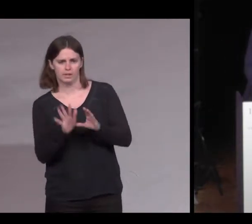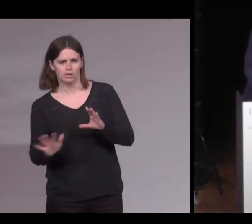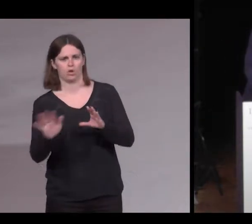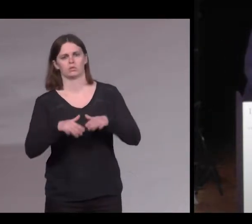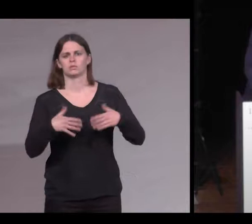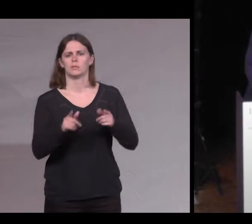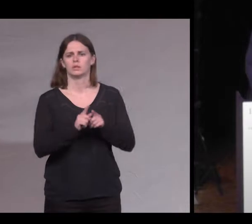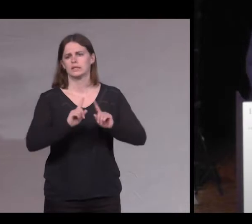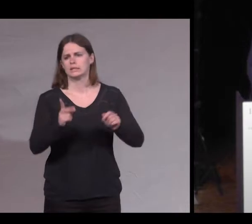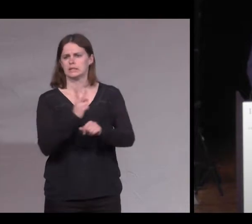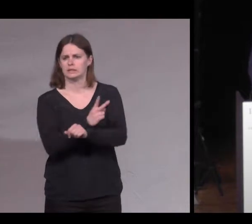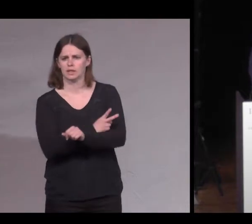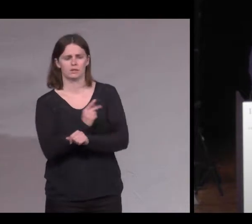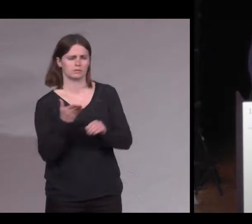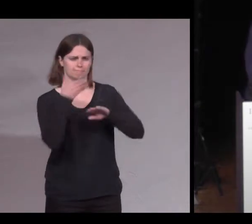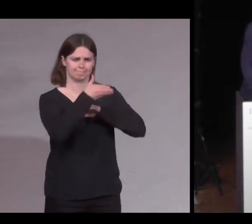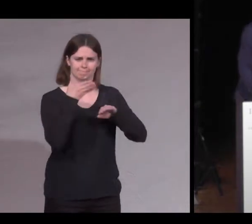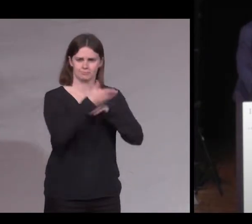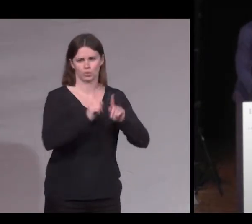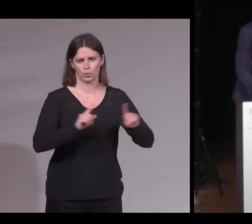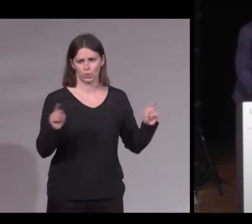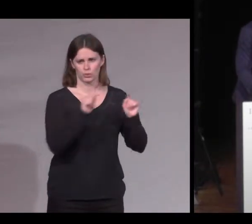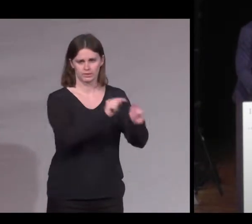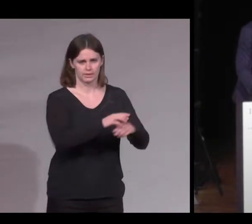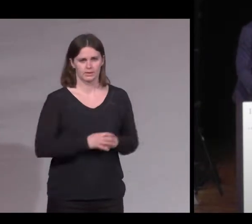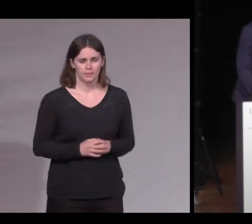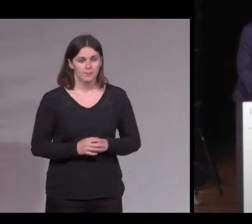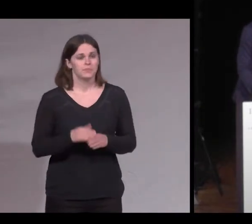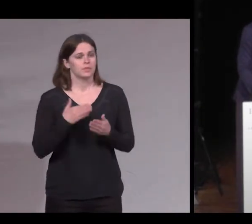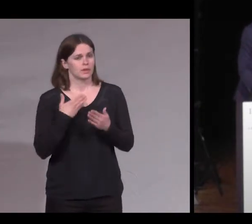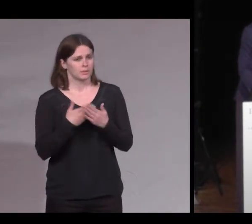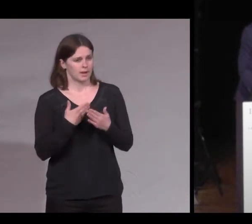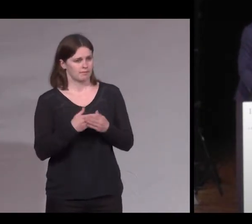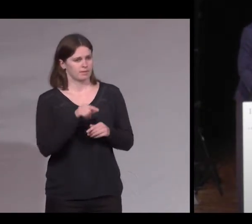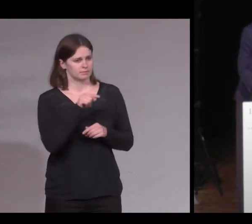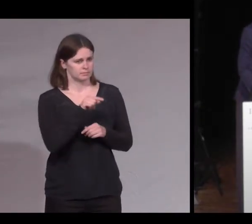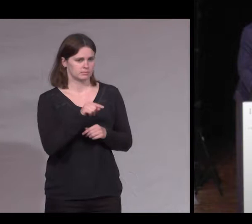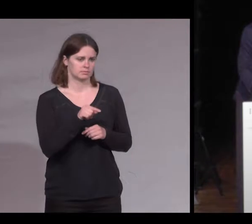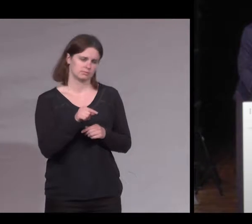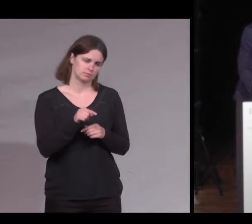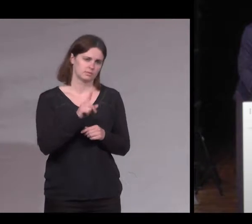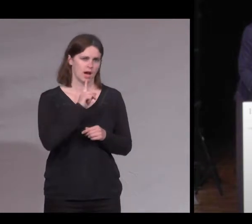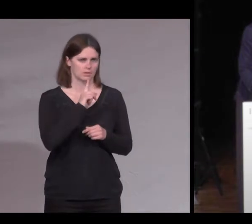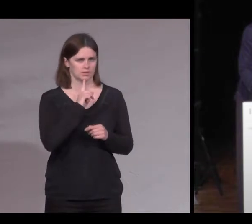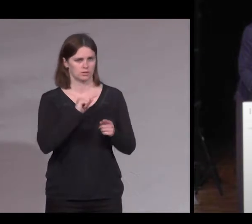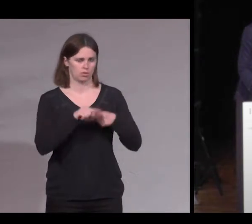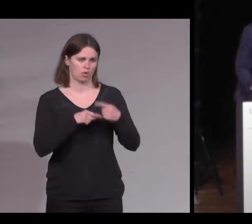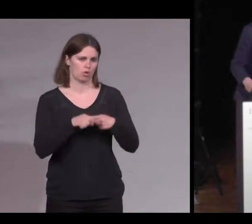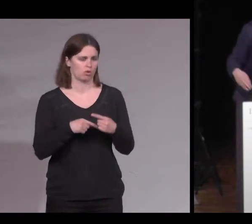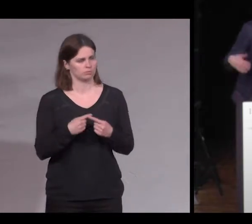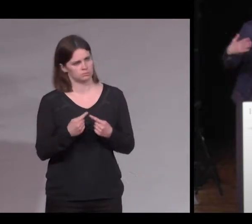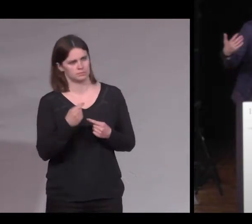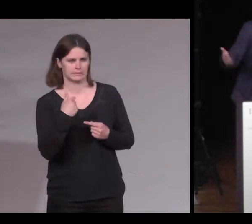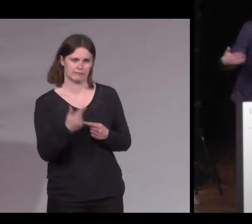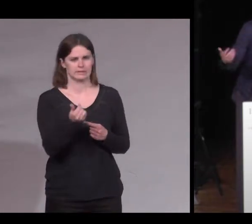péče. Historie. V podstatě to, co bylo v Tuvaxi až třeba do 20. století, tak